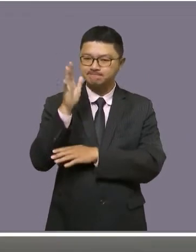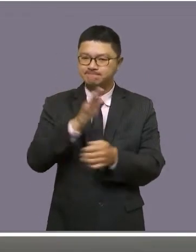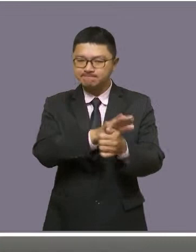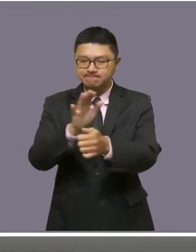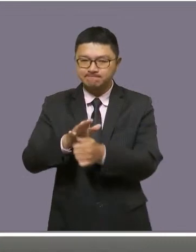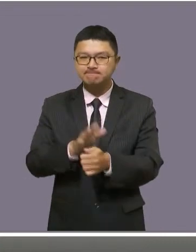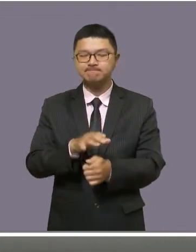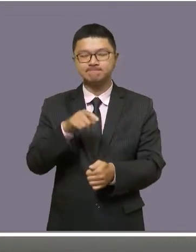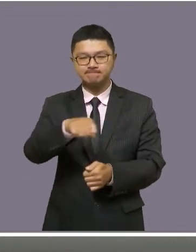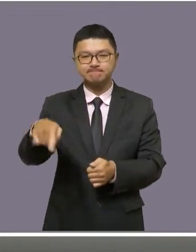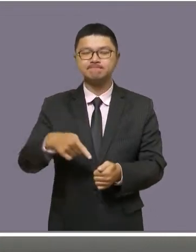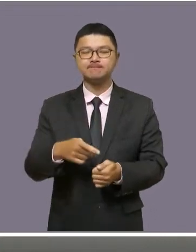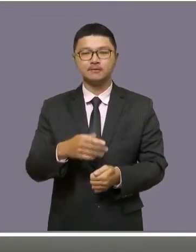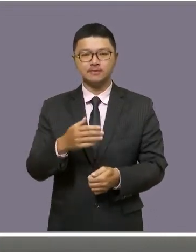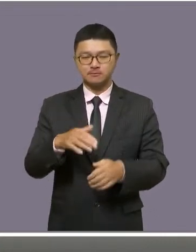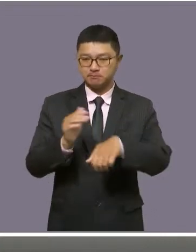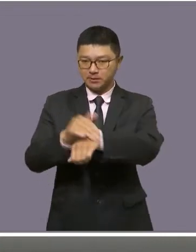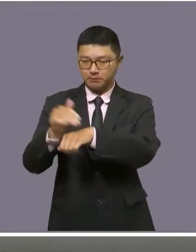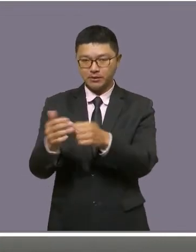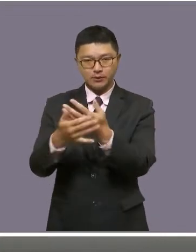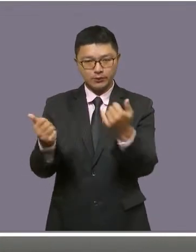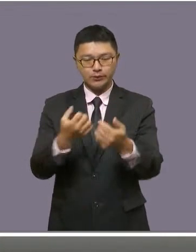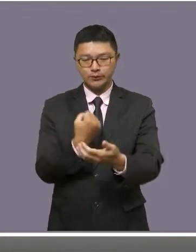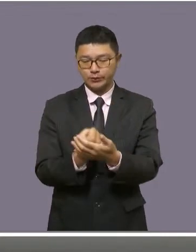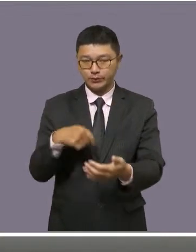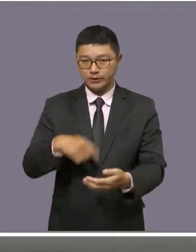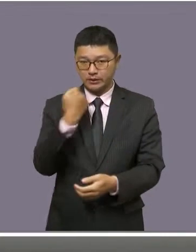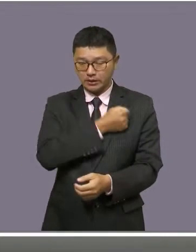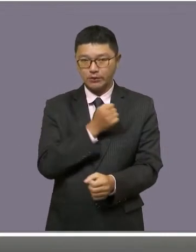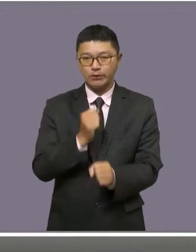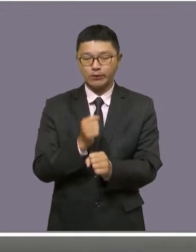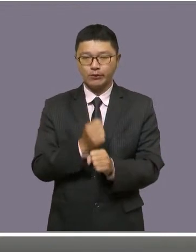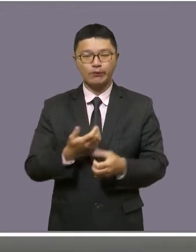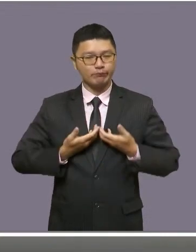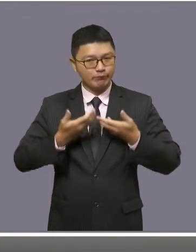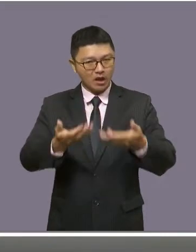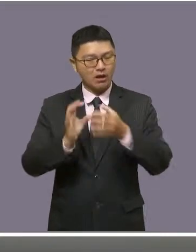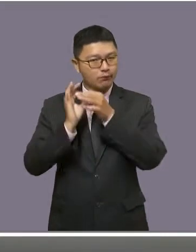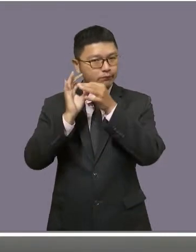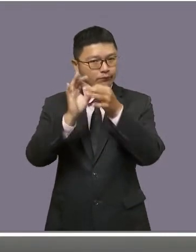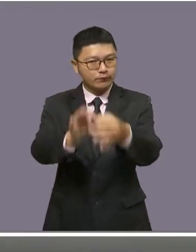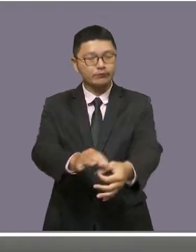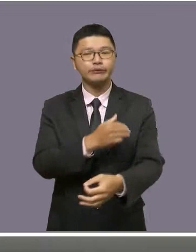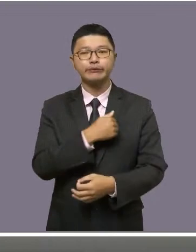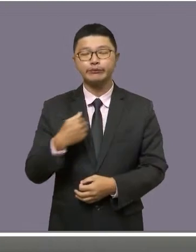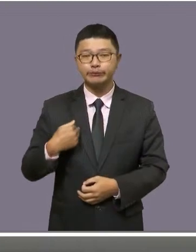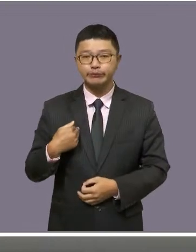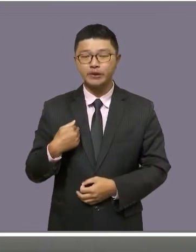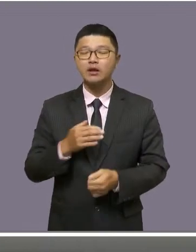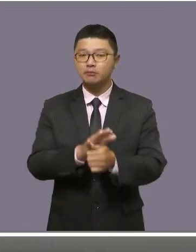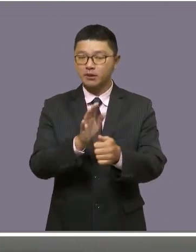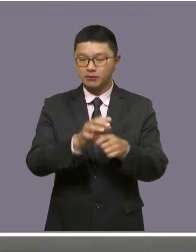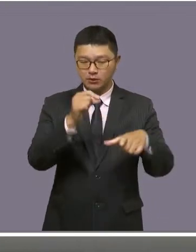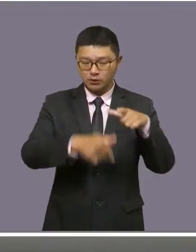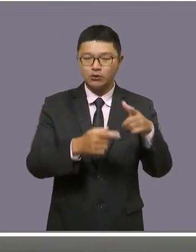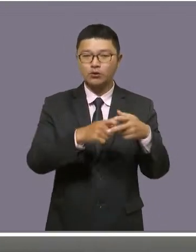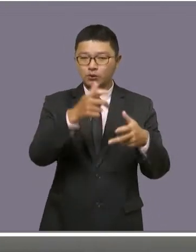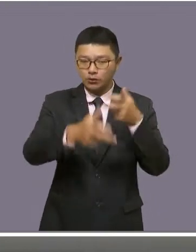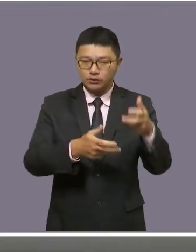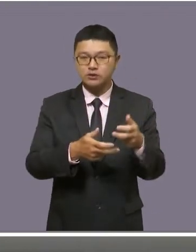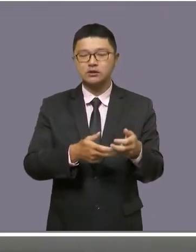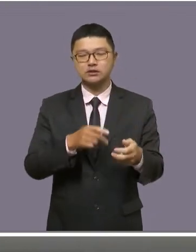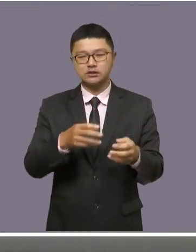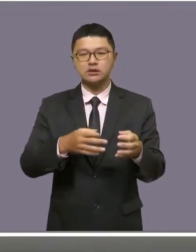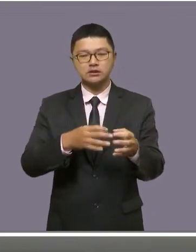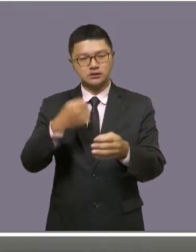来协助这些优秀的境外生为我们产业所用，那让我们的产业有充足的人力来发展国家的经济发